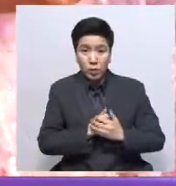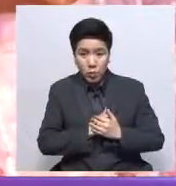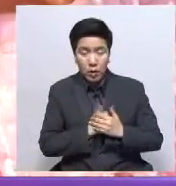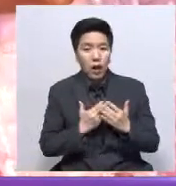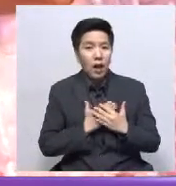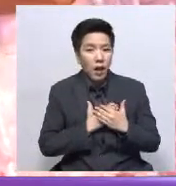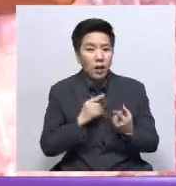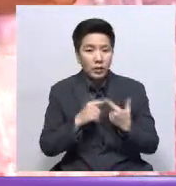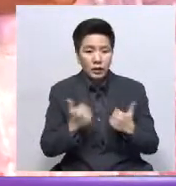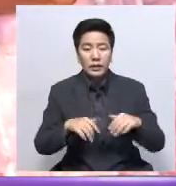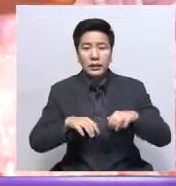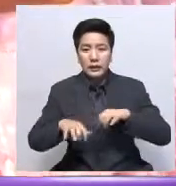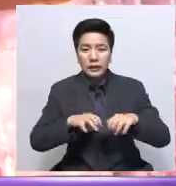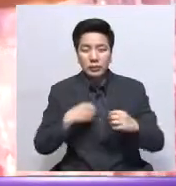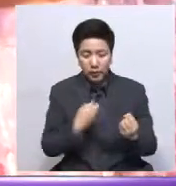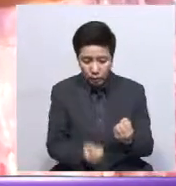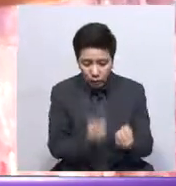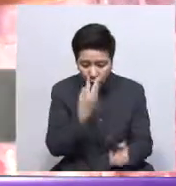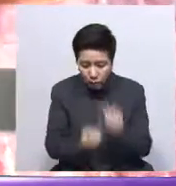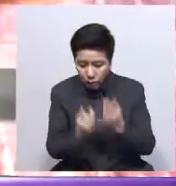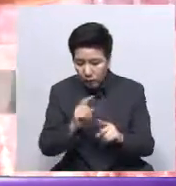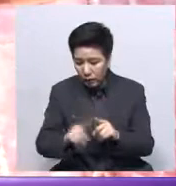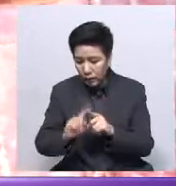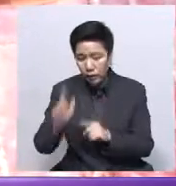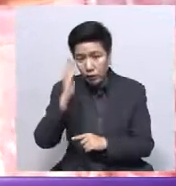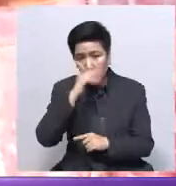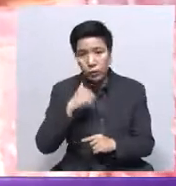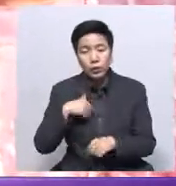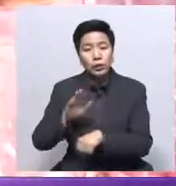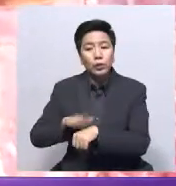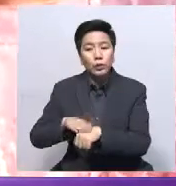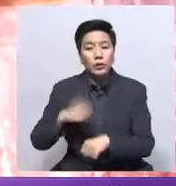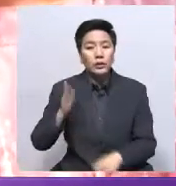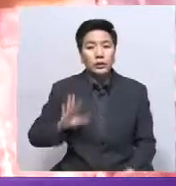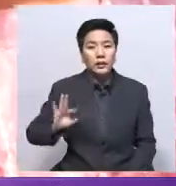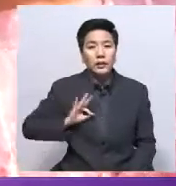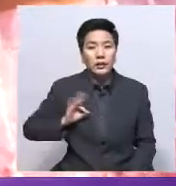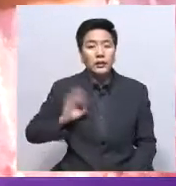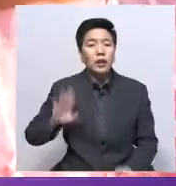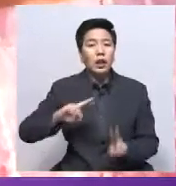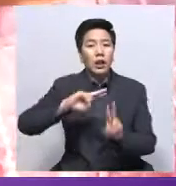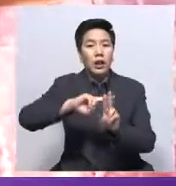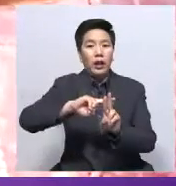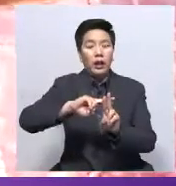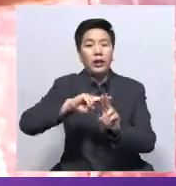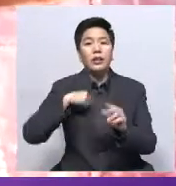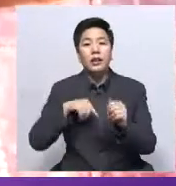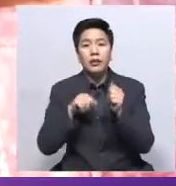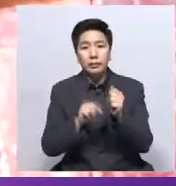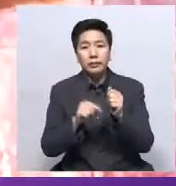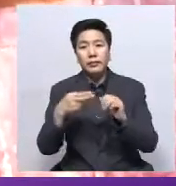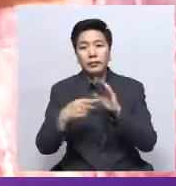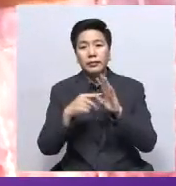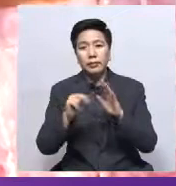แล้วก็มีการจัดสวนดอกไม้สวยงามก็เลยชวนพี่ๆเป็นสมาชิกกาชาดอำเภอหันคาว่าเ